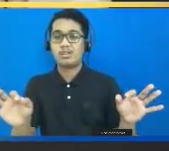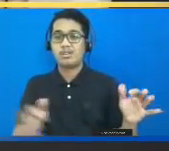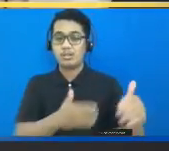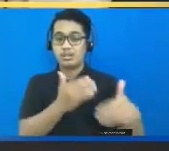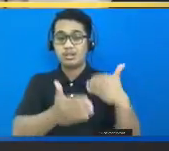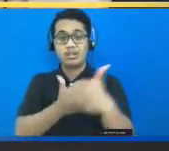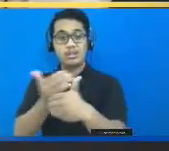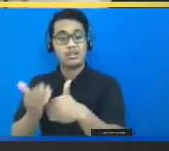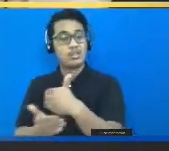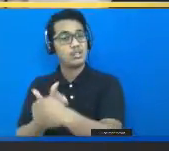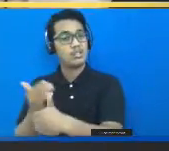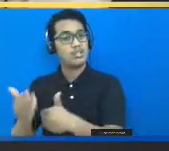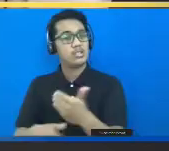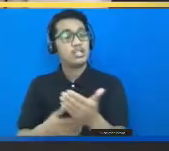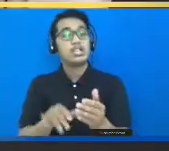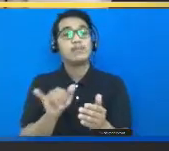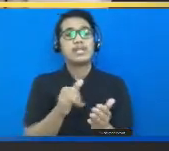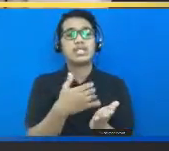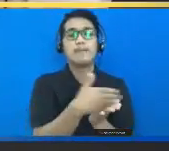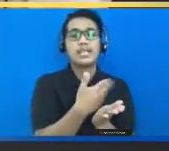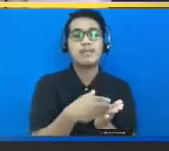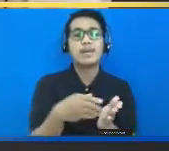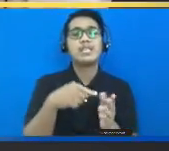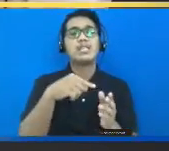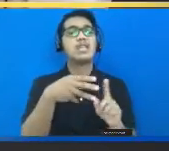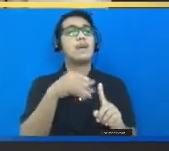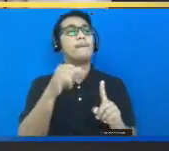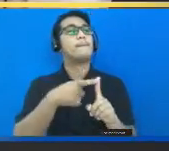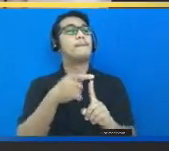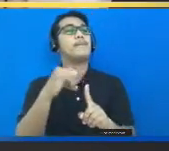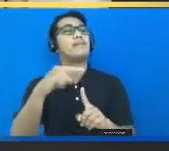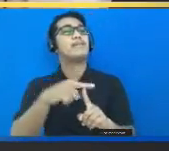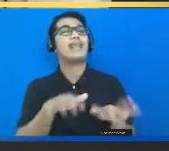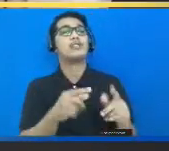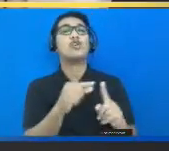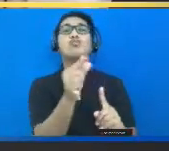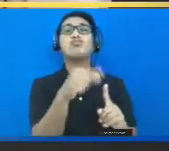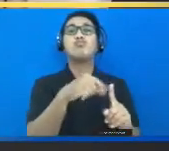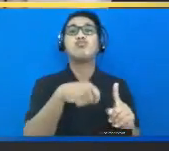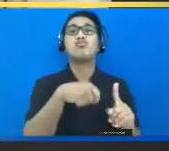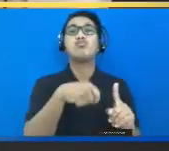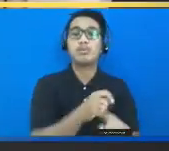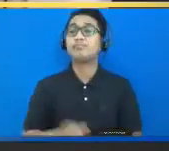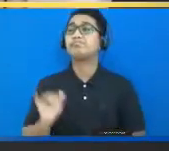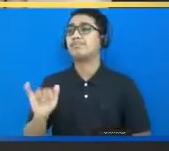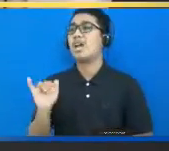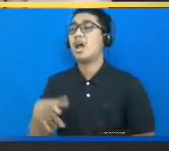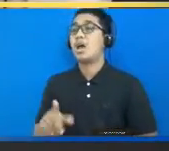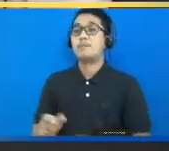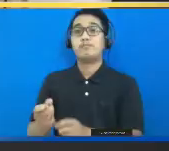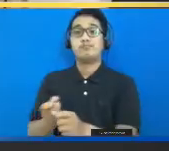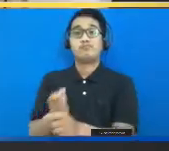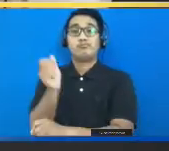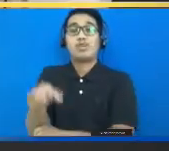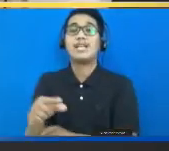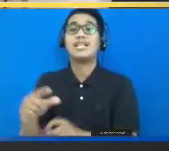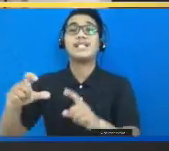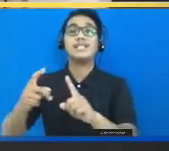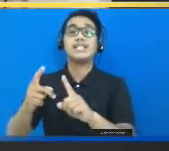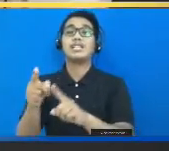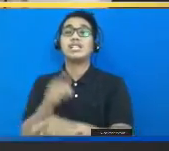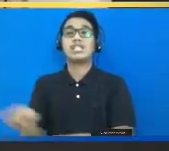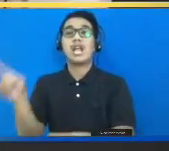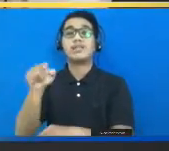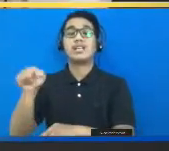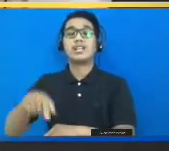bagi-bagi bibit pupuk dan sebagainya iya iya supply chain ini juga kayaknya masalah yang dihadapi sekarang ya